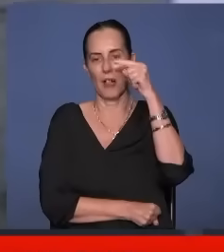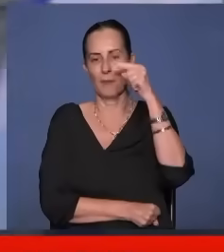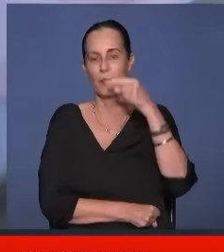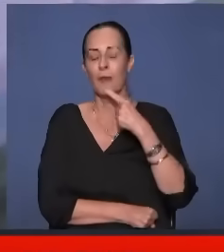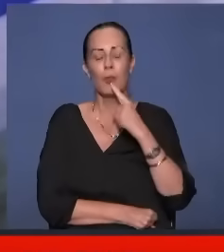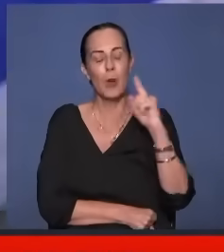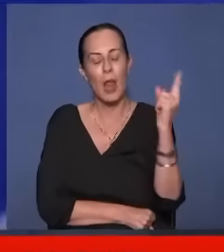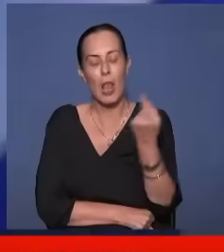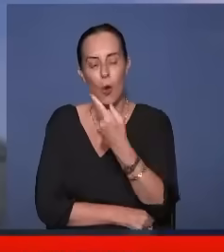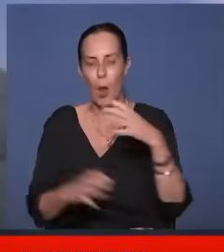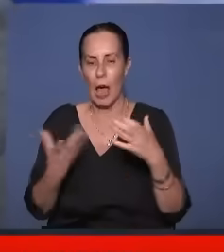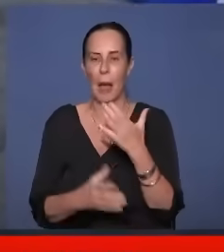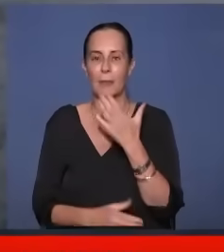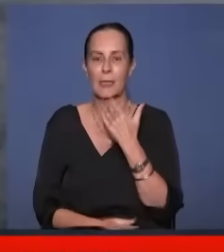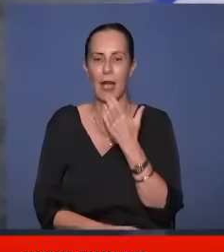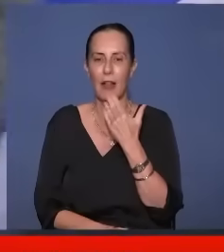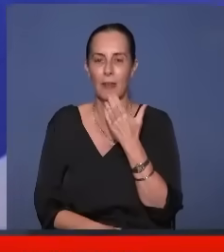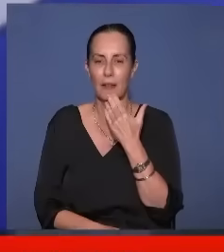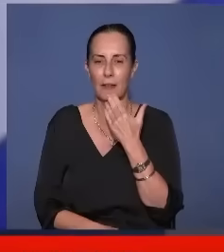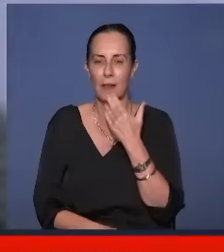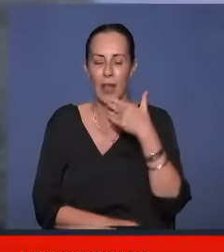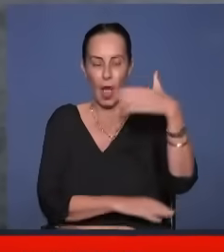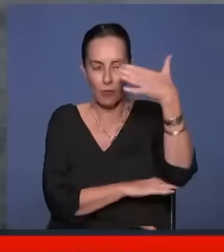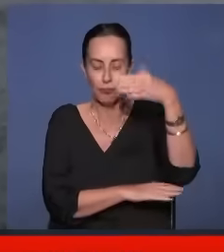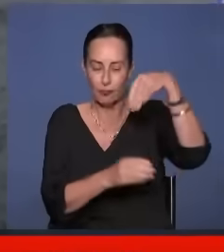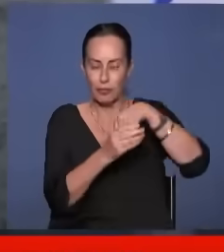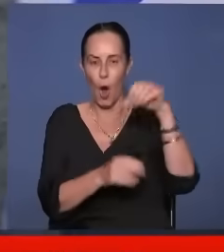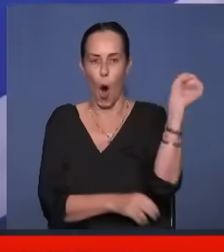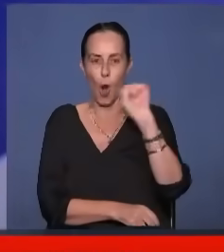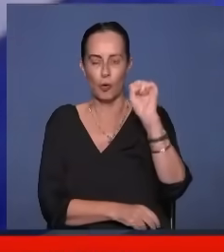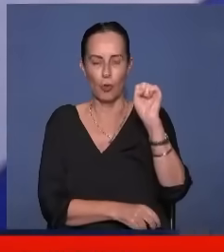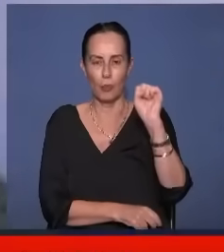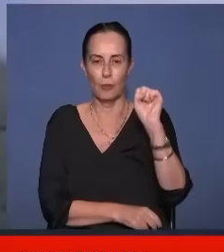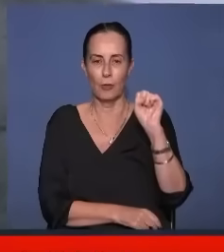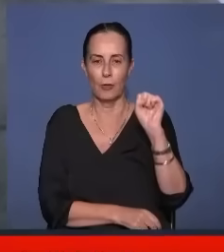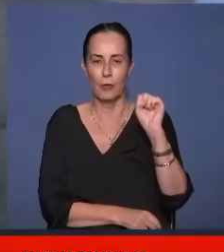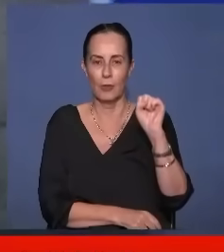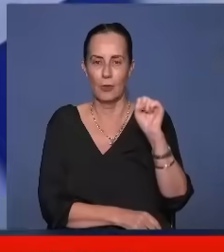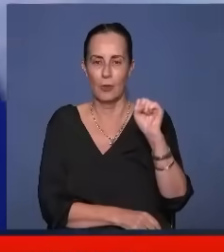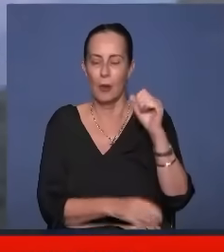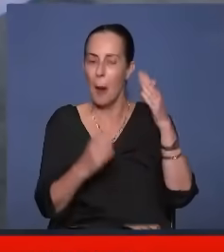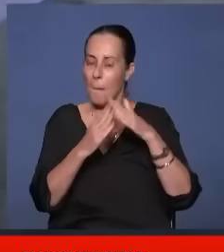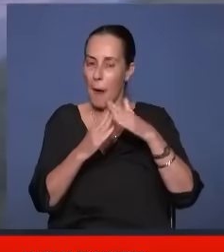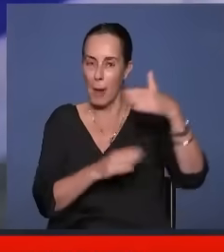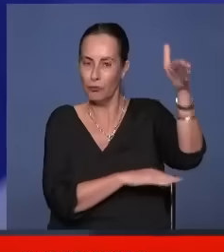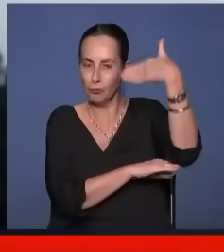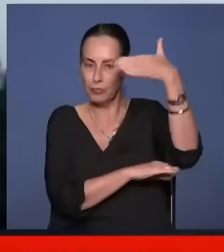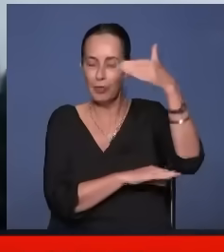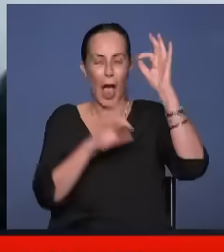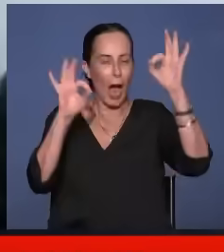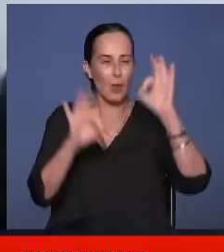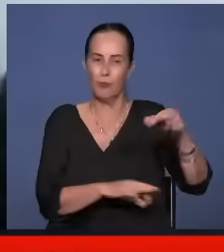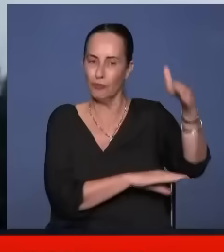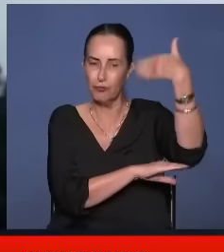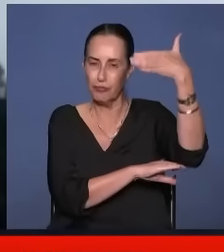קורא לכל עם ישראל לשים דגלים על המכוניות היום, לשים על הבתים, על העסקים.